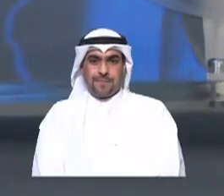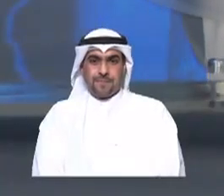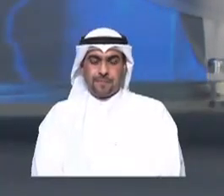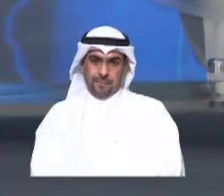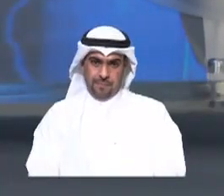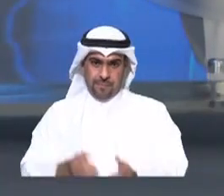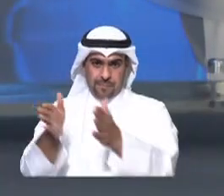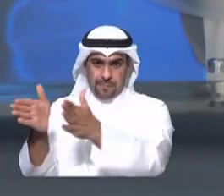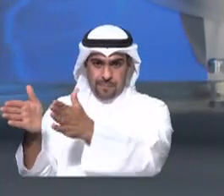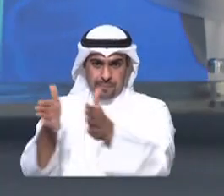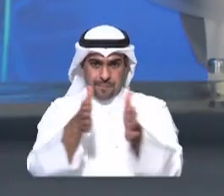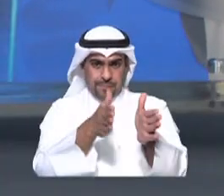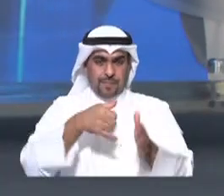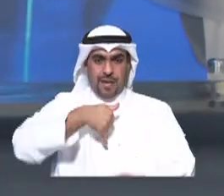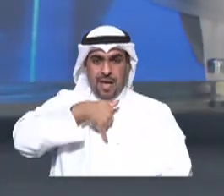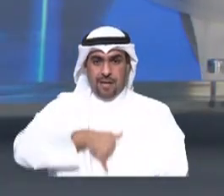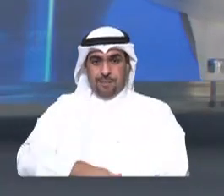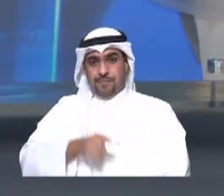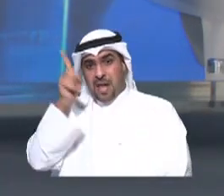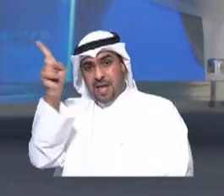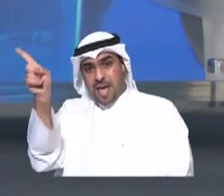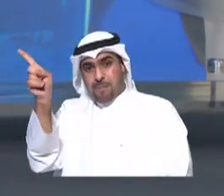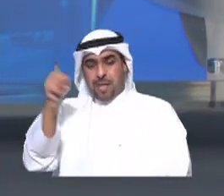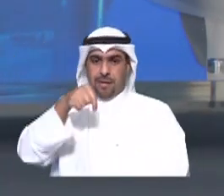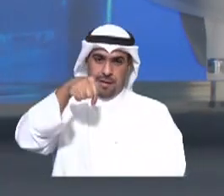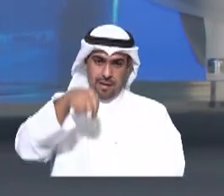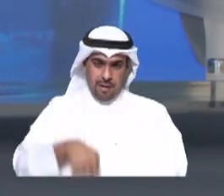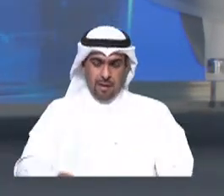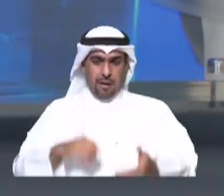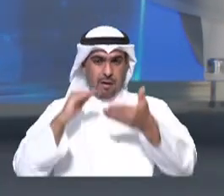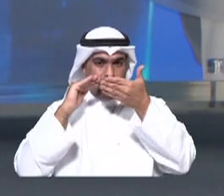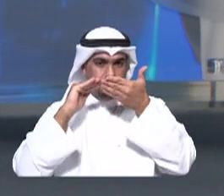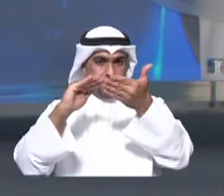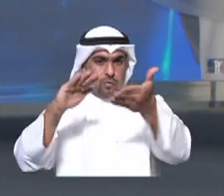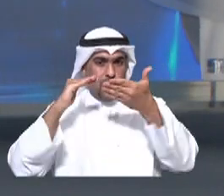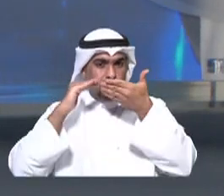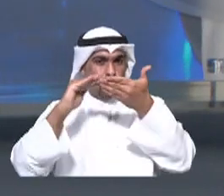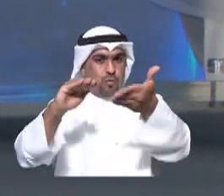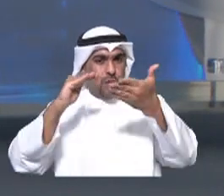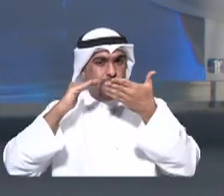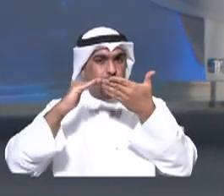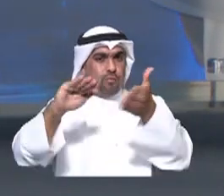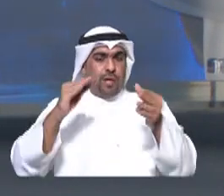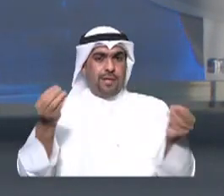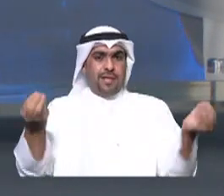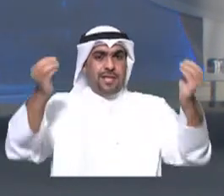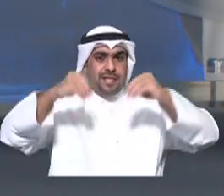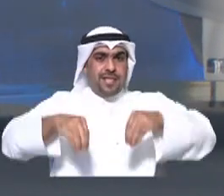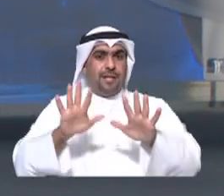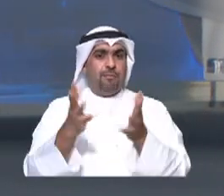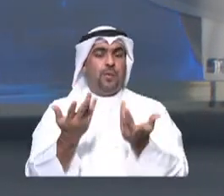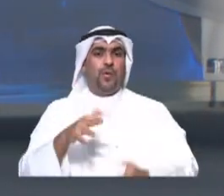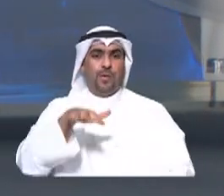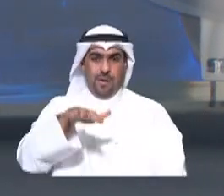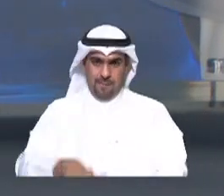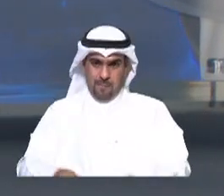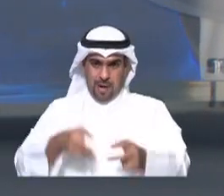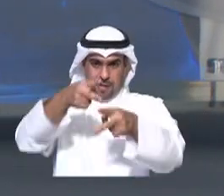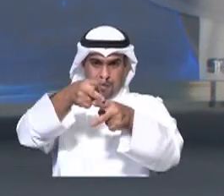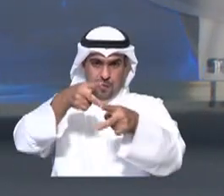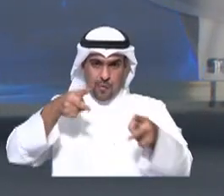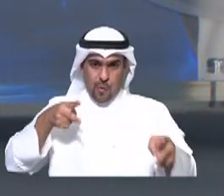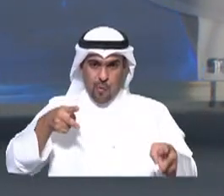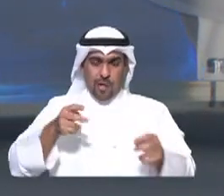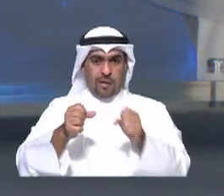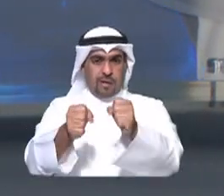وفي اليمن حيث تكتسب المساعدات الإنسانية الكويتية أهمية كبرى لما تلعبه من دور كبير في الأوضاع الإنسانية